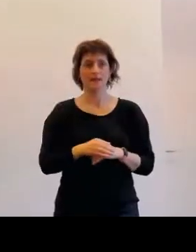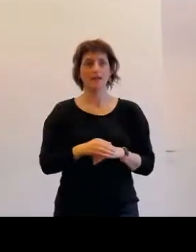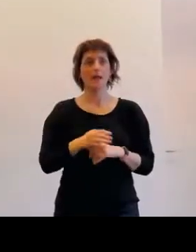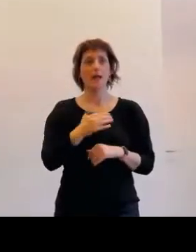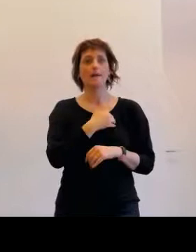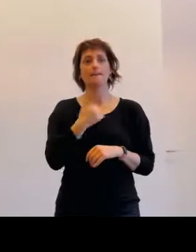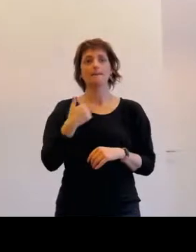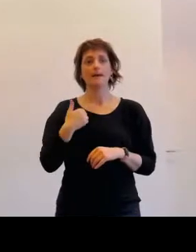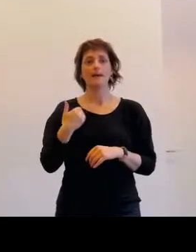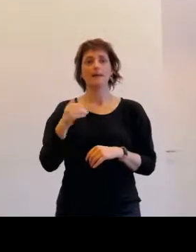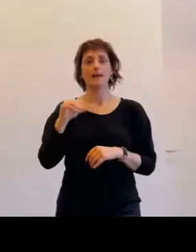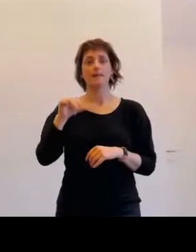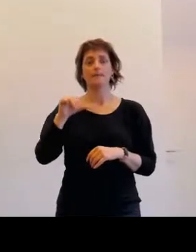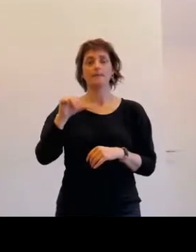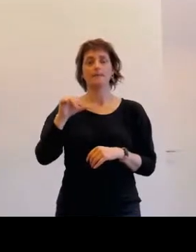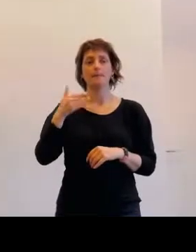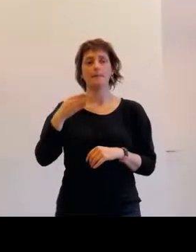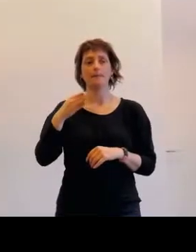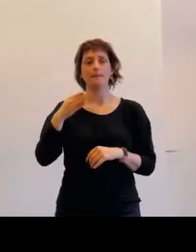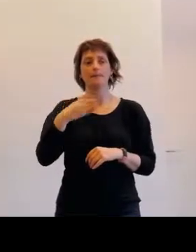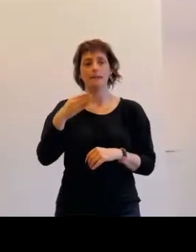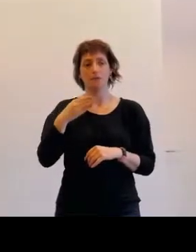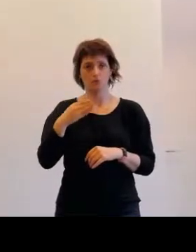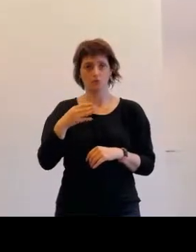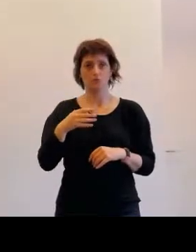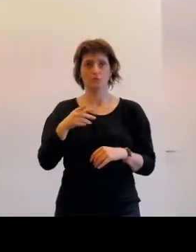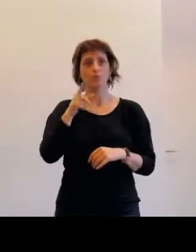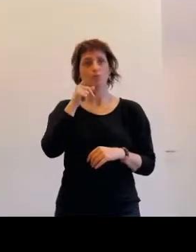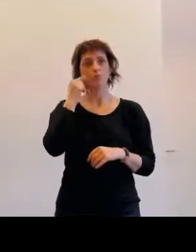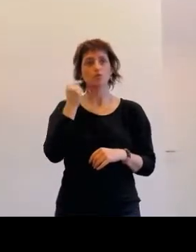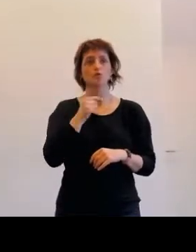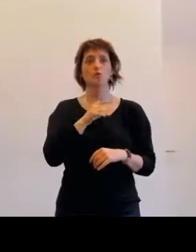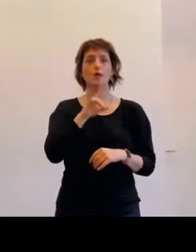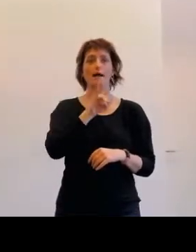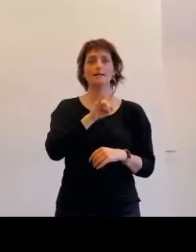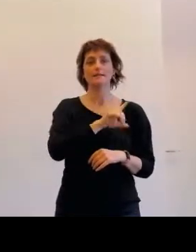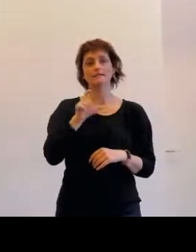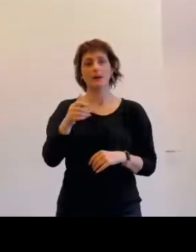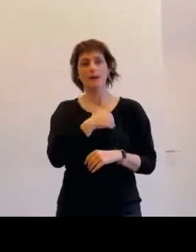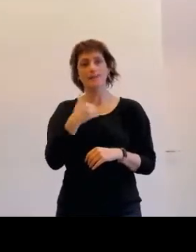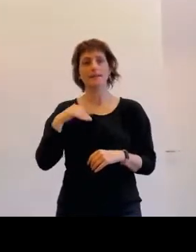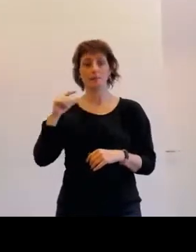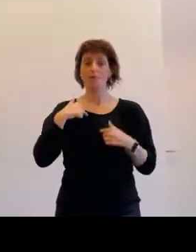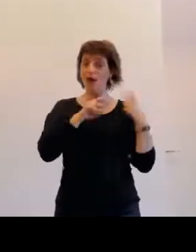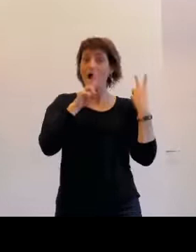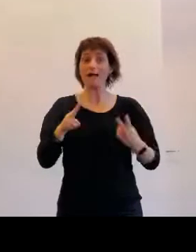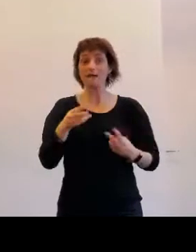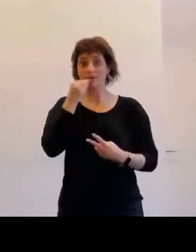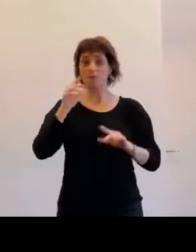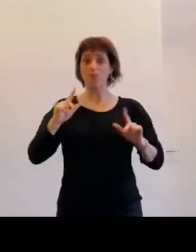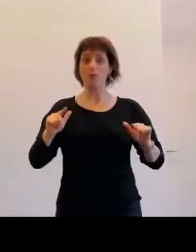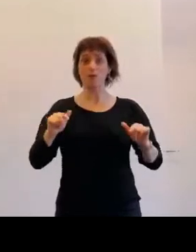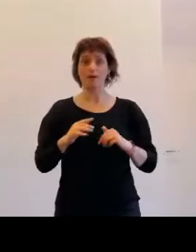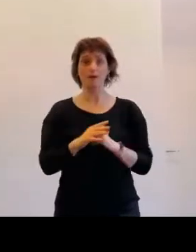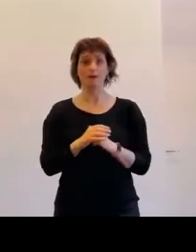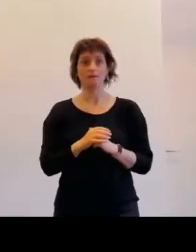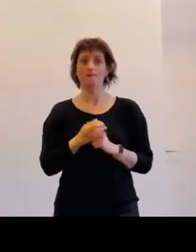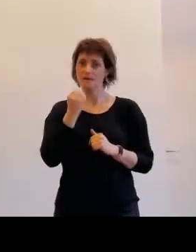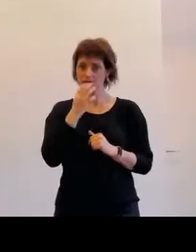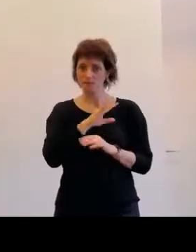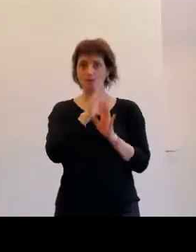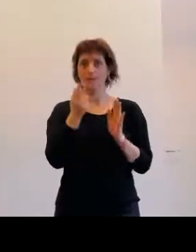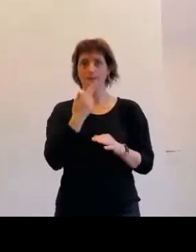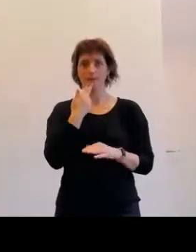Présente. Patrick Hatzik jusqu'à son arrivée à Isabelle Lucas. Mais je suis arrivé, ça y est. Mais il est arrivé, c'est